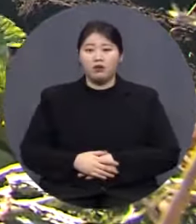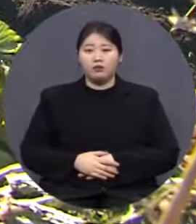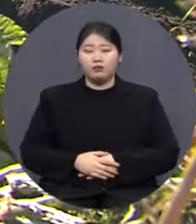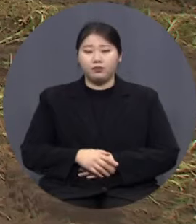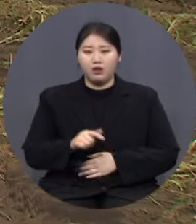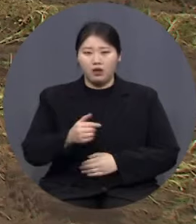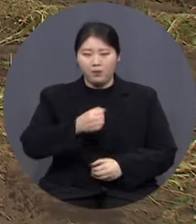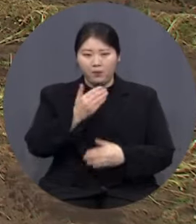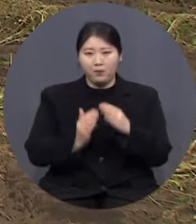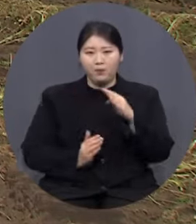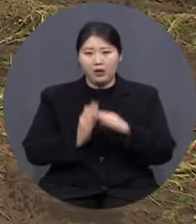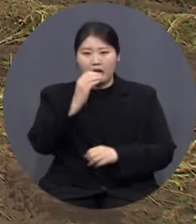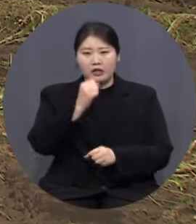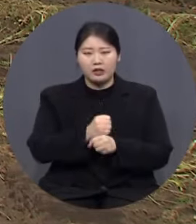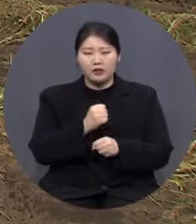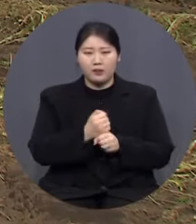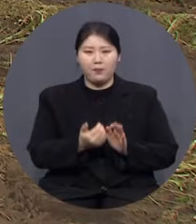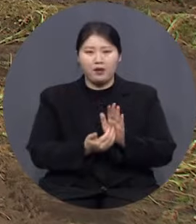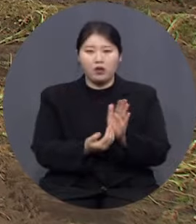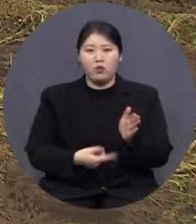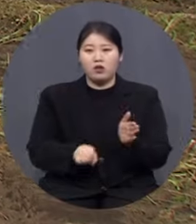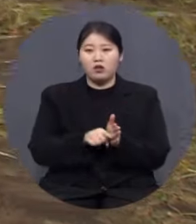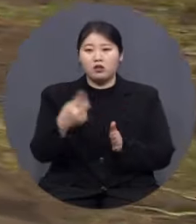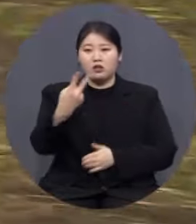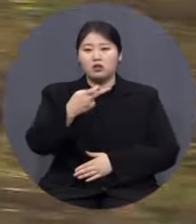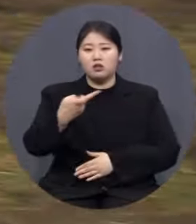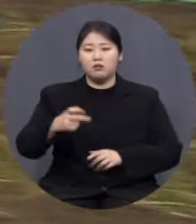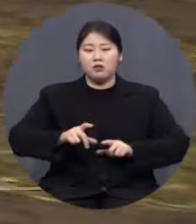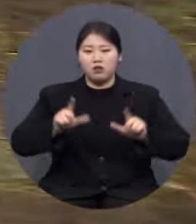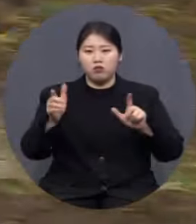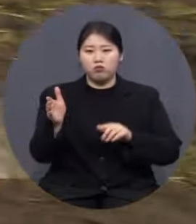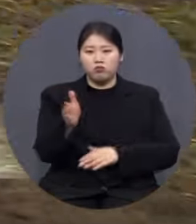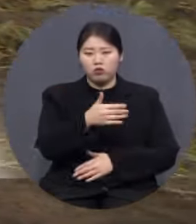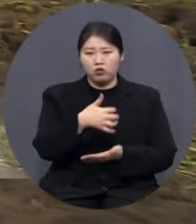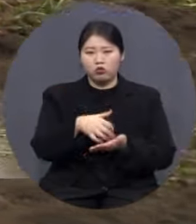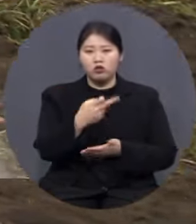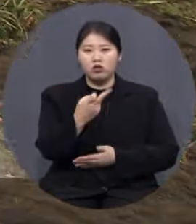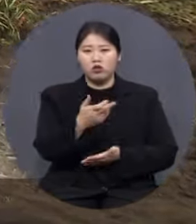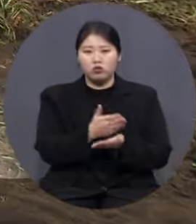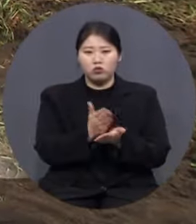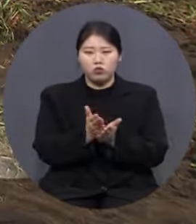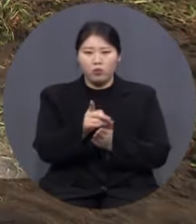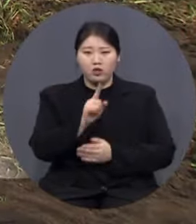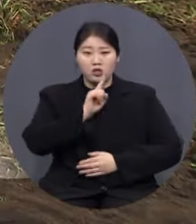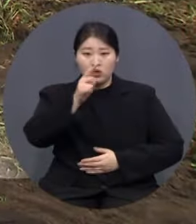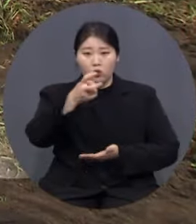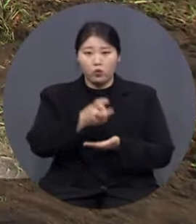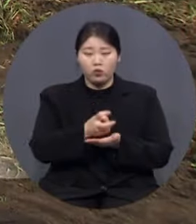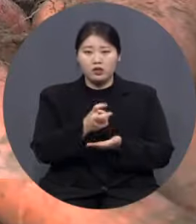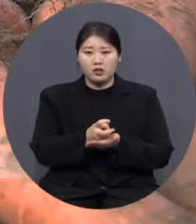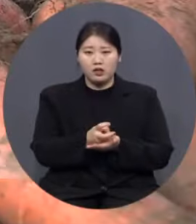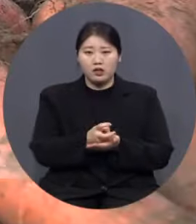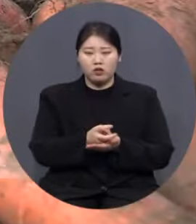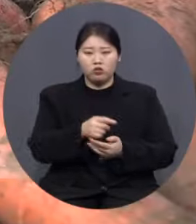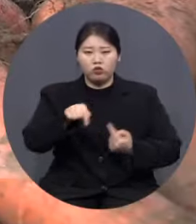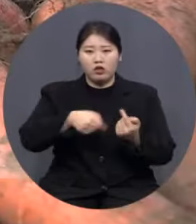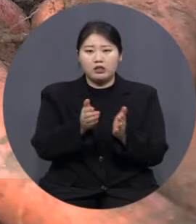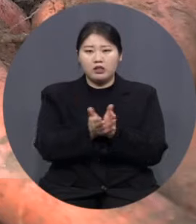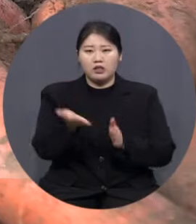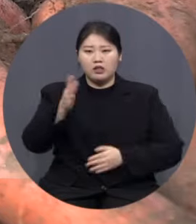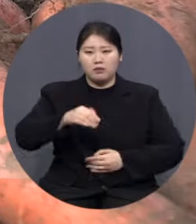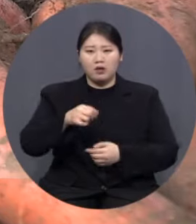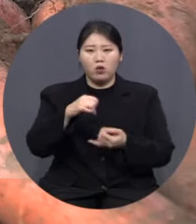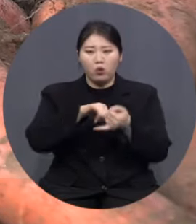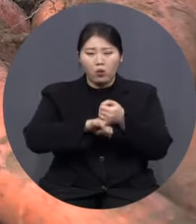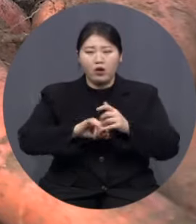이런 과잉 생산을 막기 위해 2012년부터 12개 주요 품목은 신고제를 운영했지만 의무가 아니다 보니 농가 참여율은